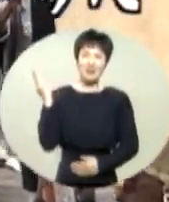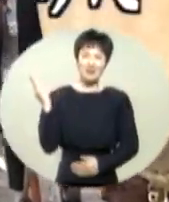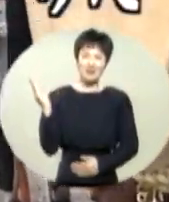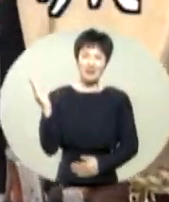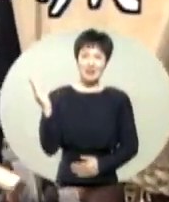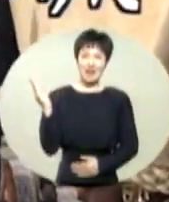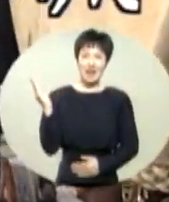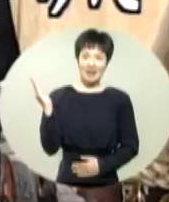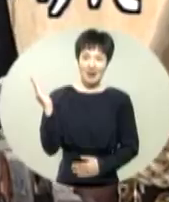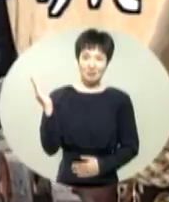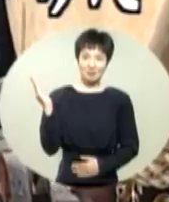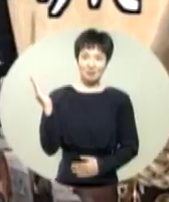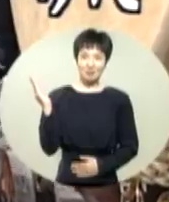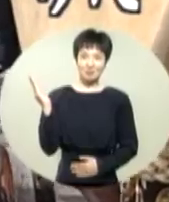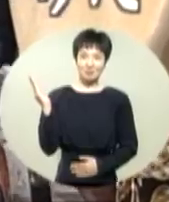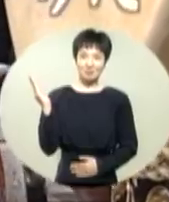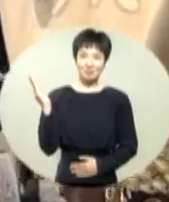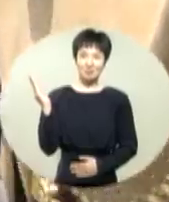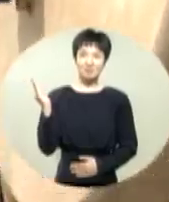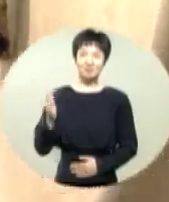生きがい見つけた。